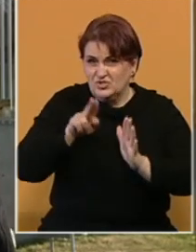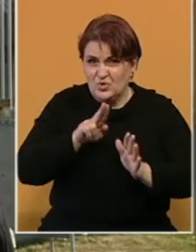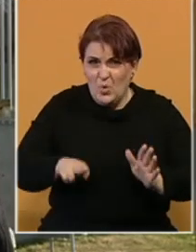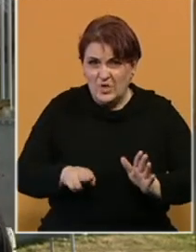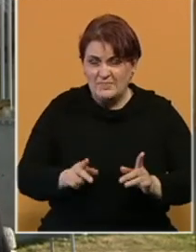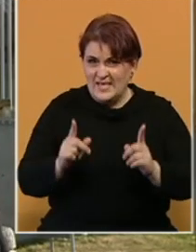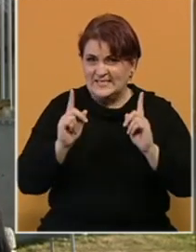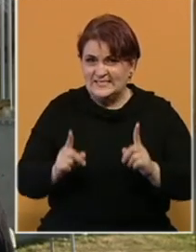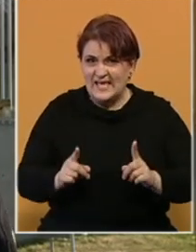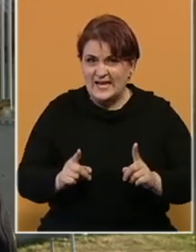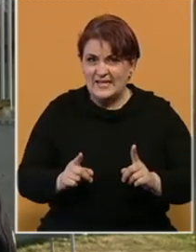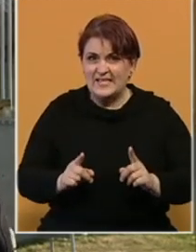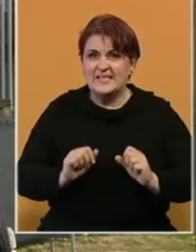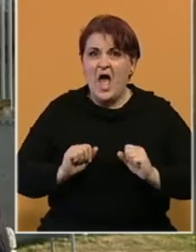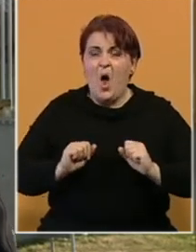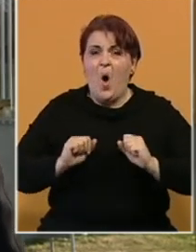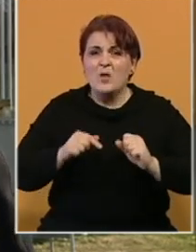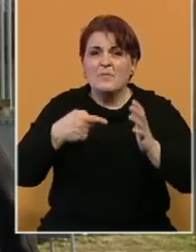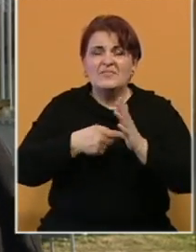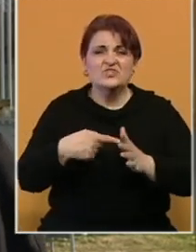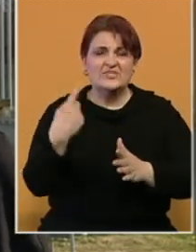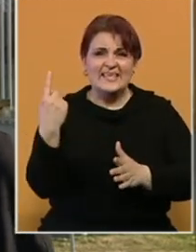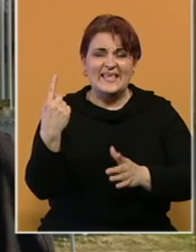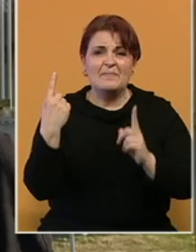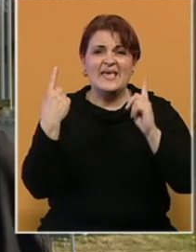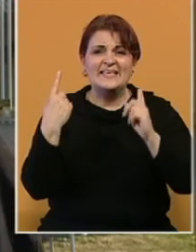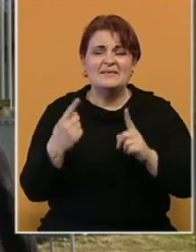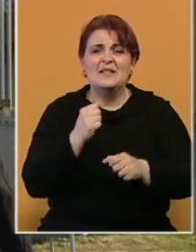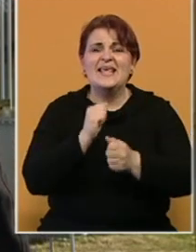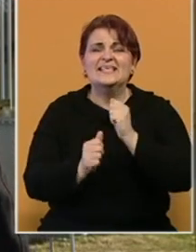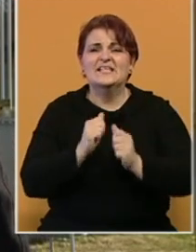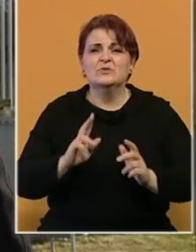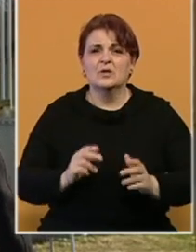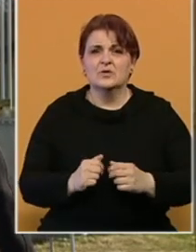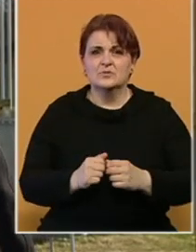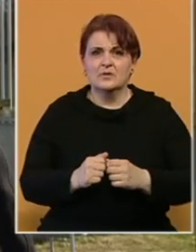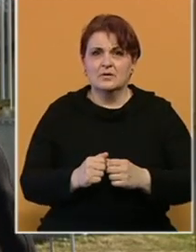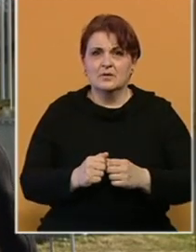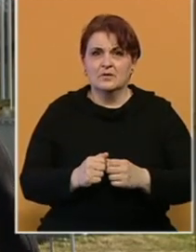se sudi, odbija se ekstradicija po tačci 1, da mu se sudi za djela iz Lutke.